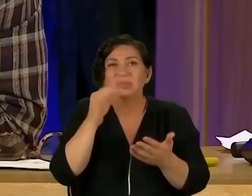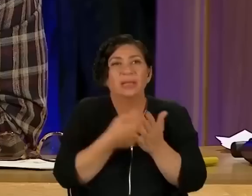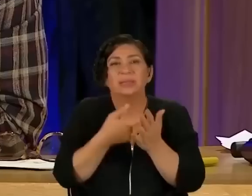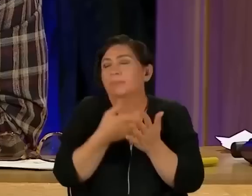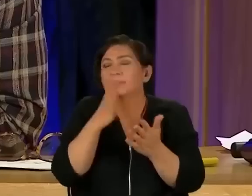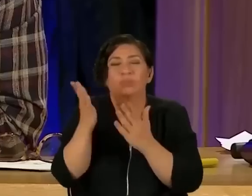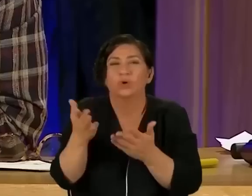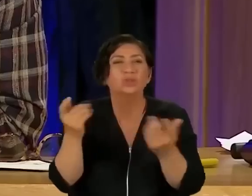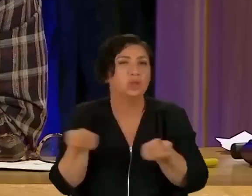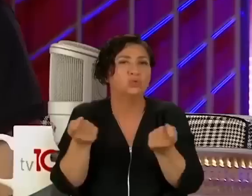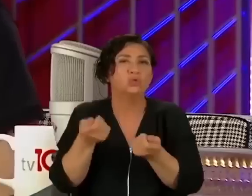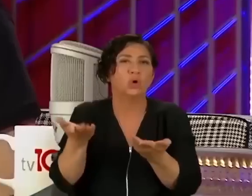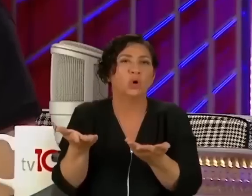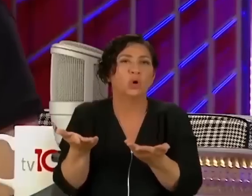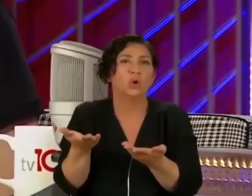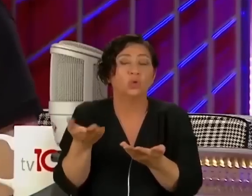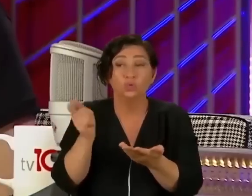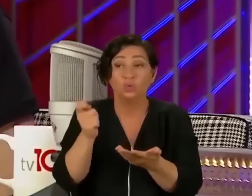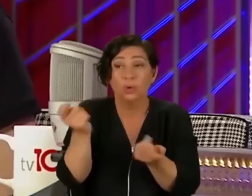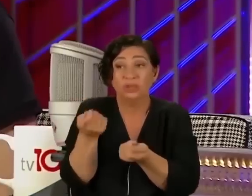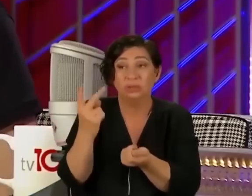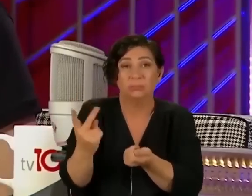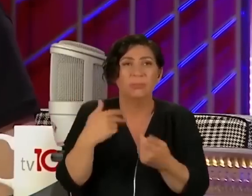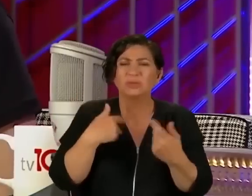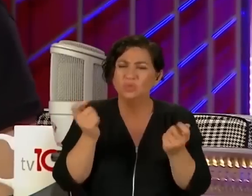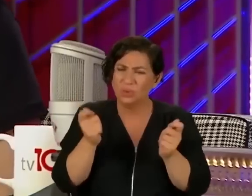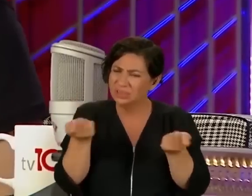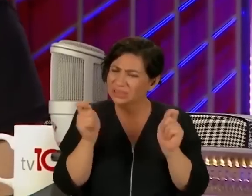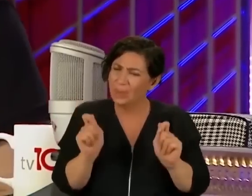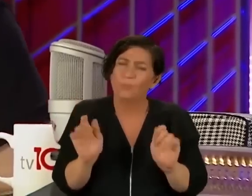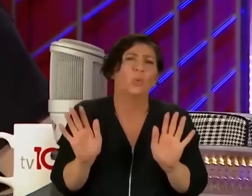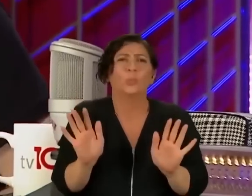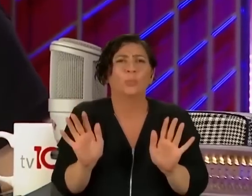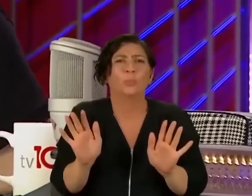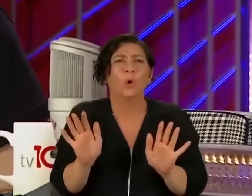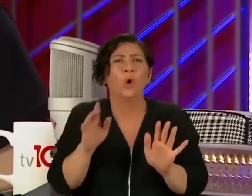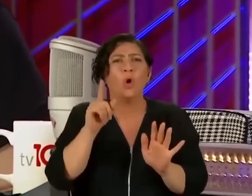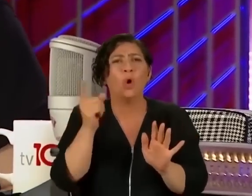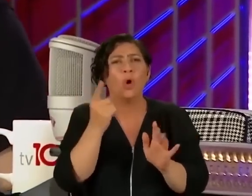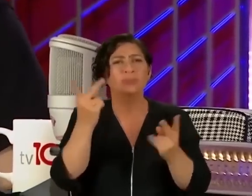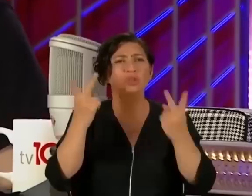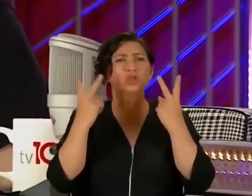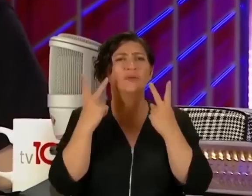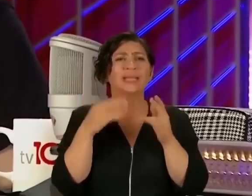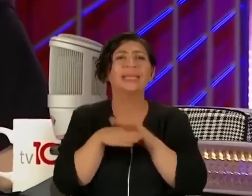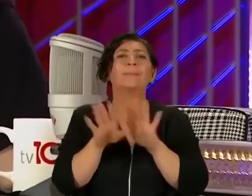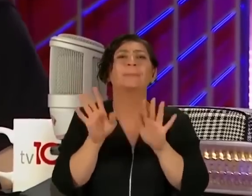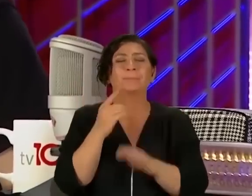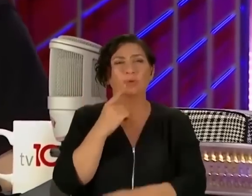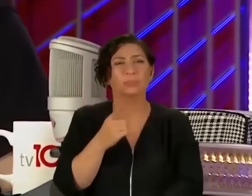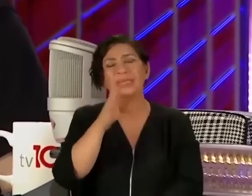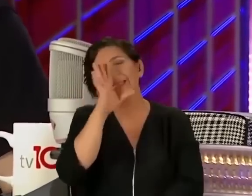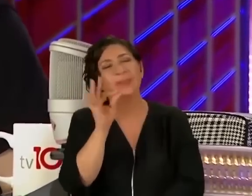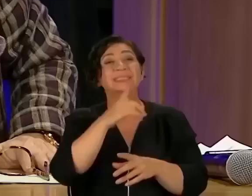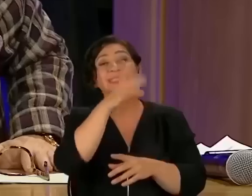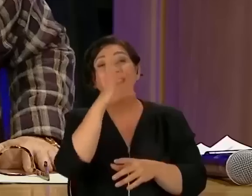bile bilmiyor ve çalışıyor ya. Zor bir iş yapıyorum diye düşünüp de öyle bir şova da girmeyeyim diyorum yani.